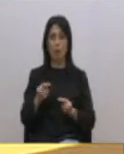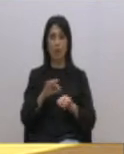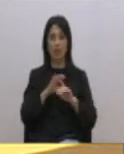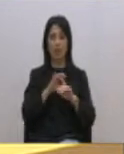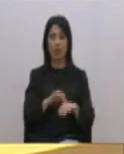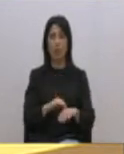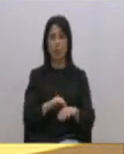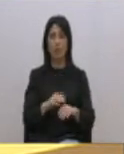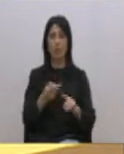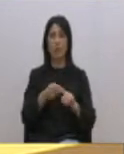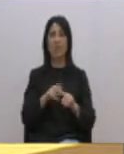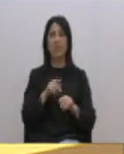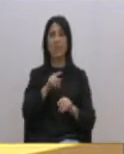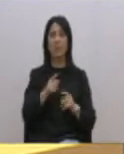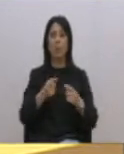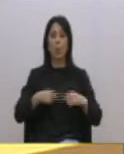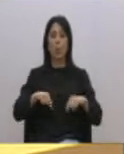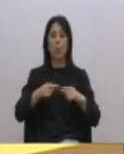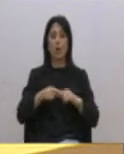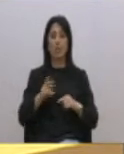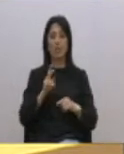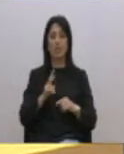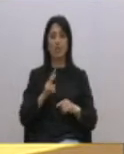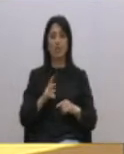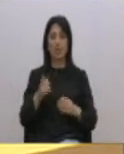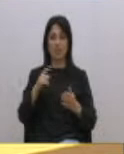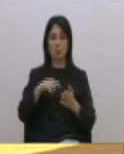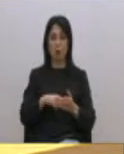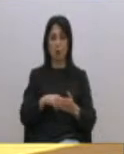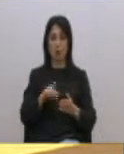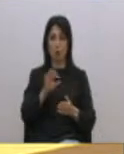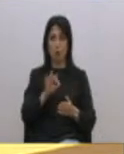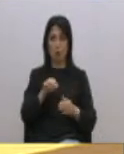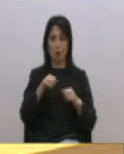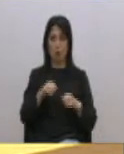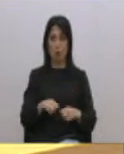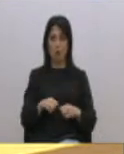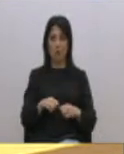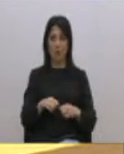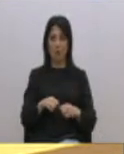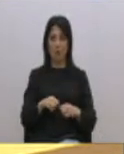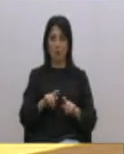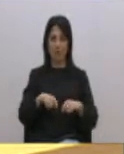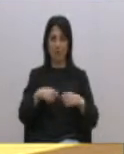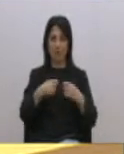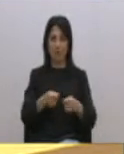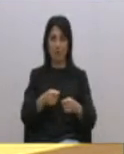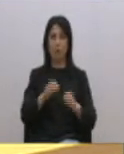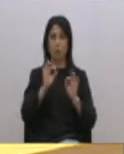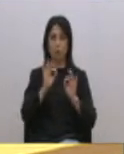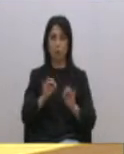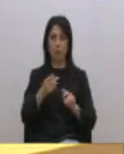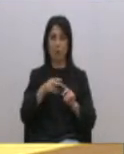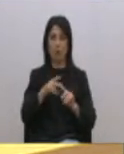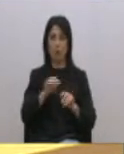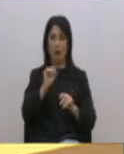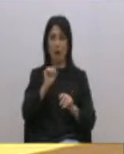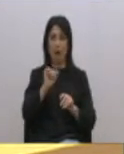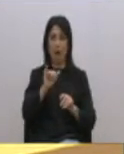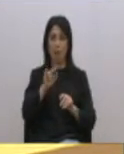ჩაუტაროს იმ ორგანიზაციებს, რომელსაც მოხდა აღნიშნული უფლების დელეგირება და ზუსტად ამ